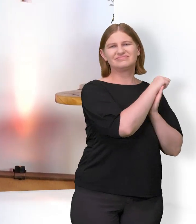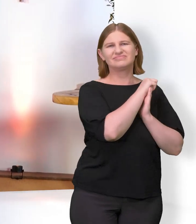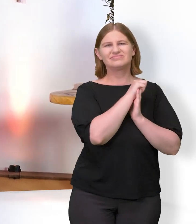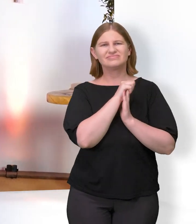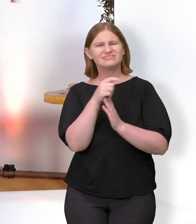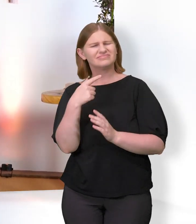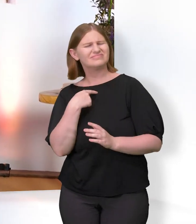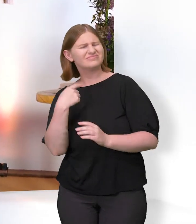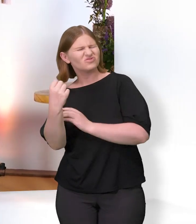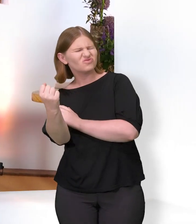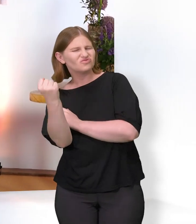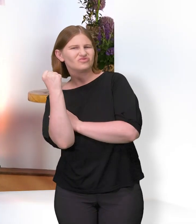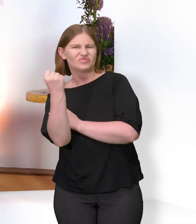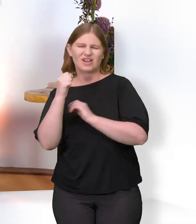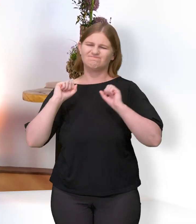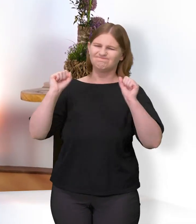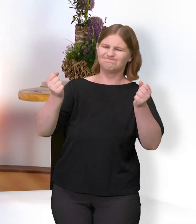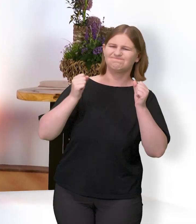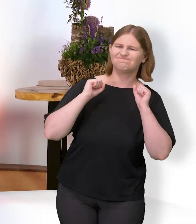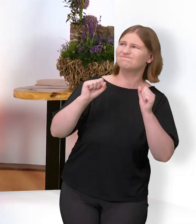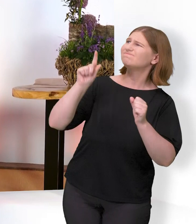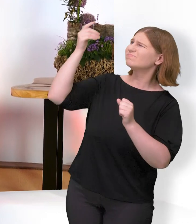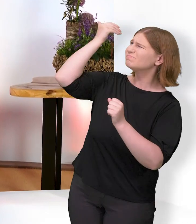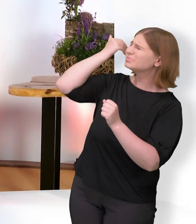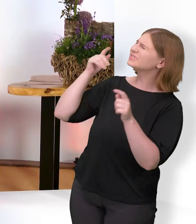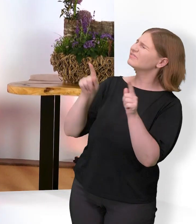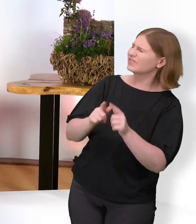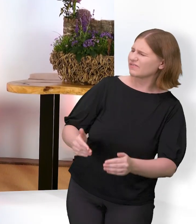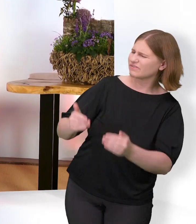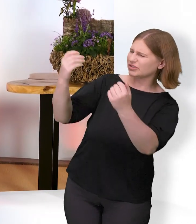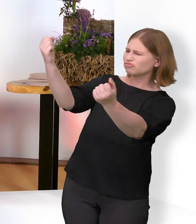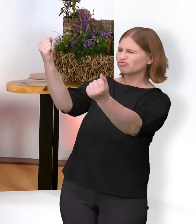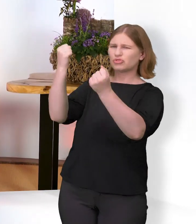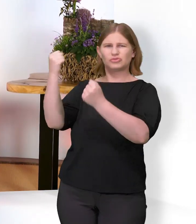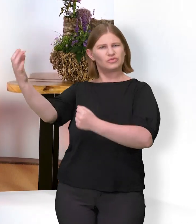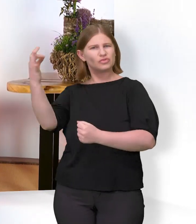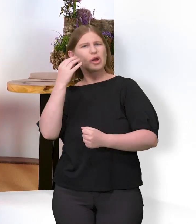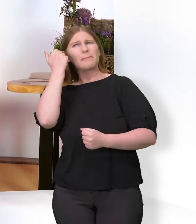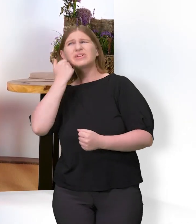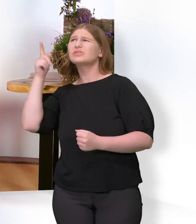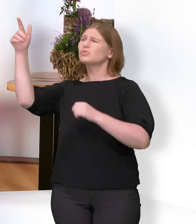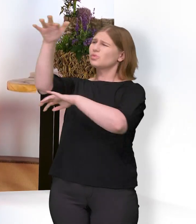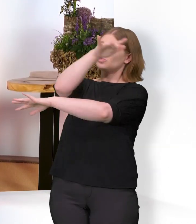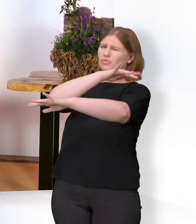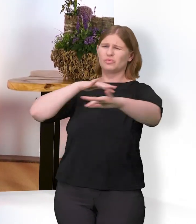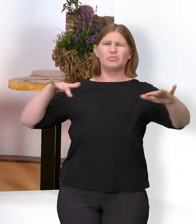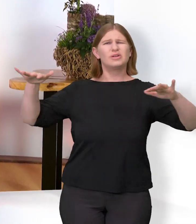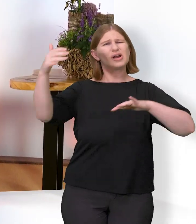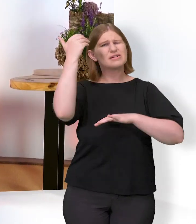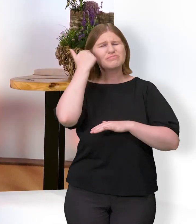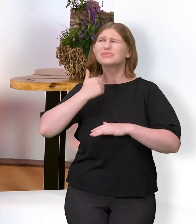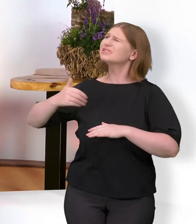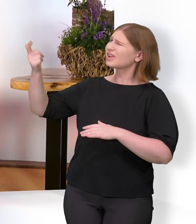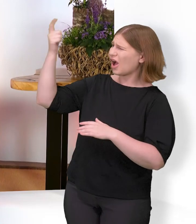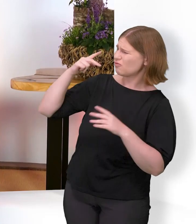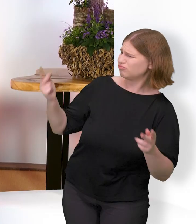Mit starker Hand sei wie eine Wand, sei überall und bleib am Ball, sonst bringen